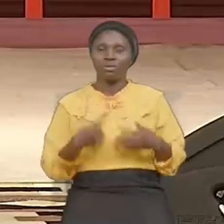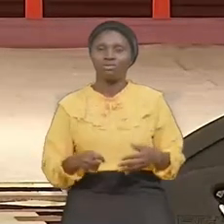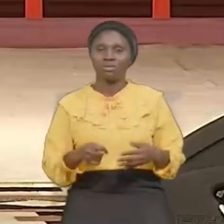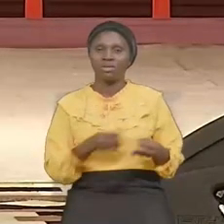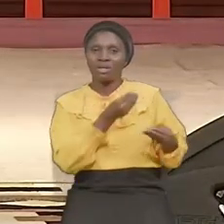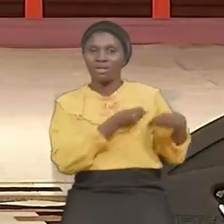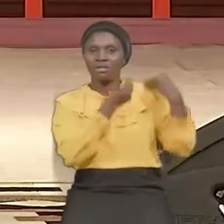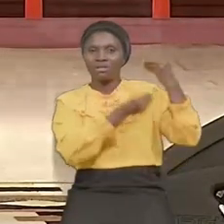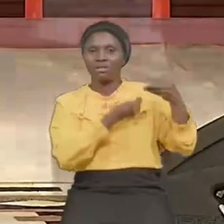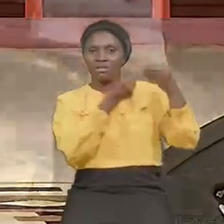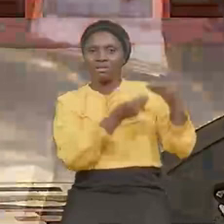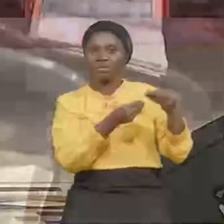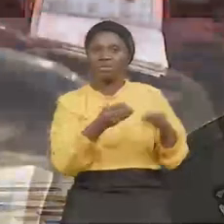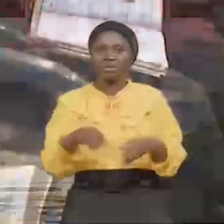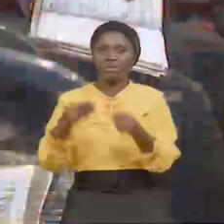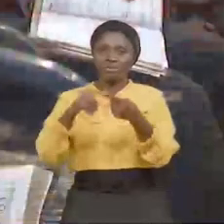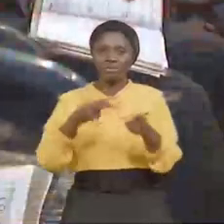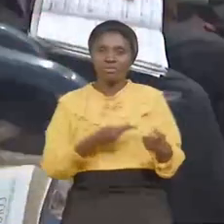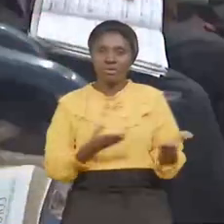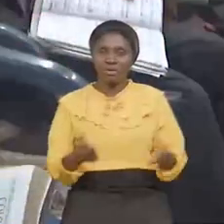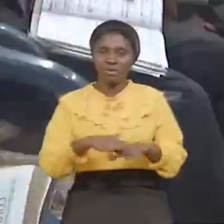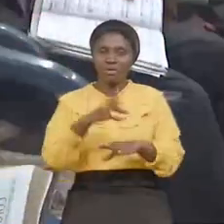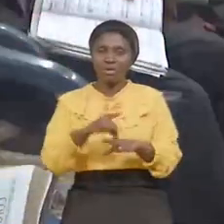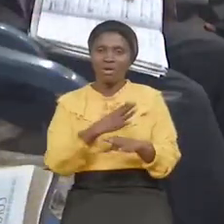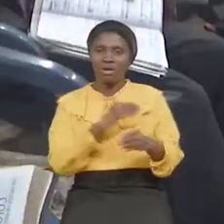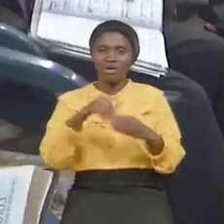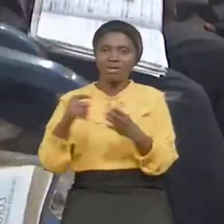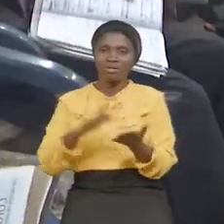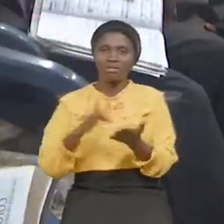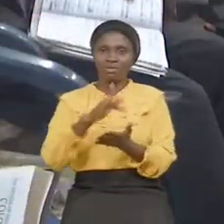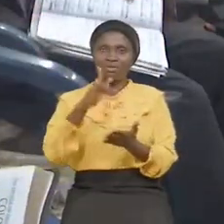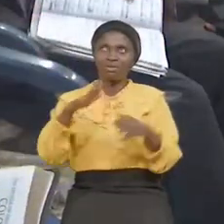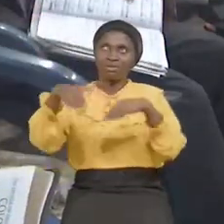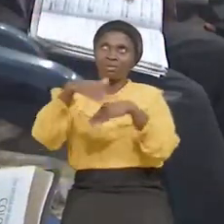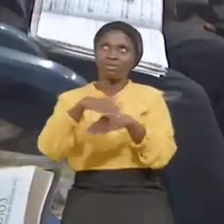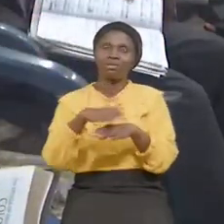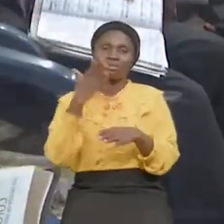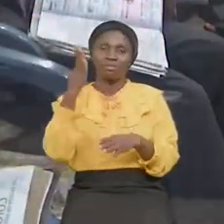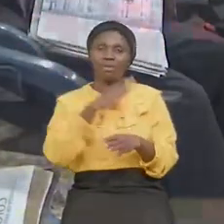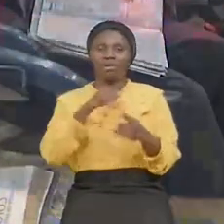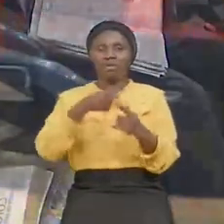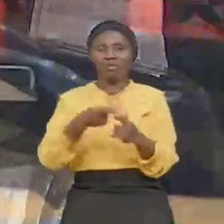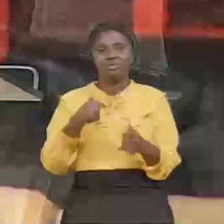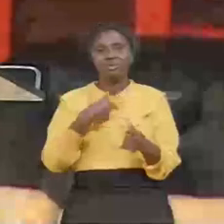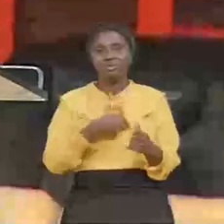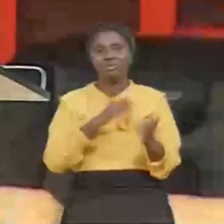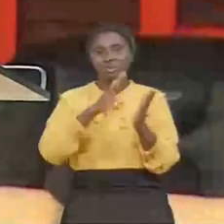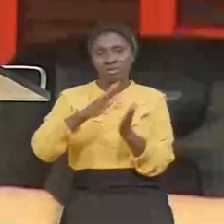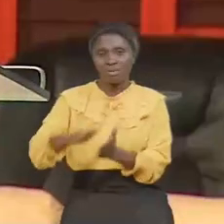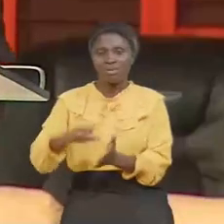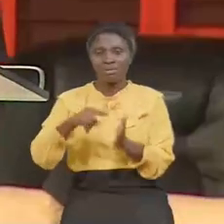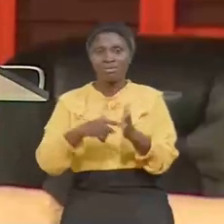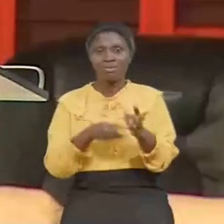de la part du Seigneur sur la terre et dans la gloire à venir. Et lorsque nous quitterons ce monde, nous serons